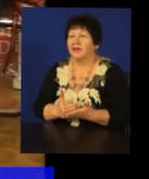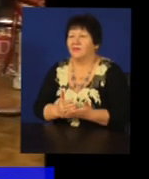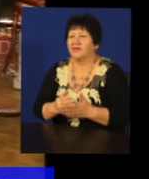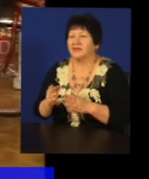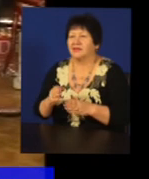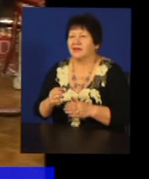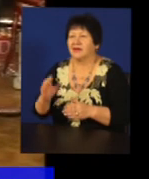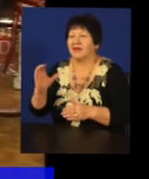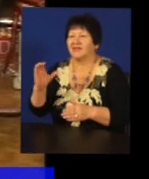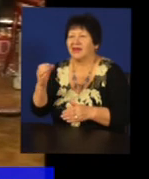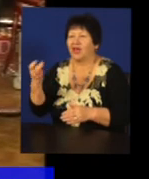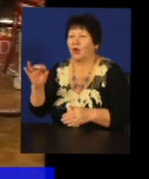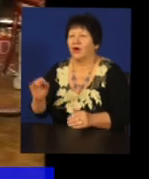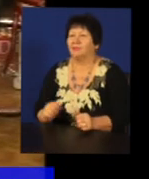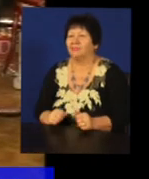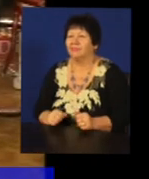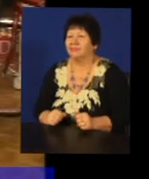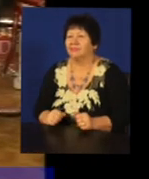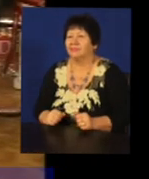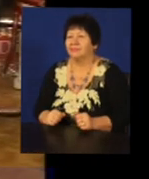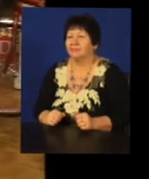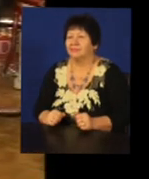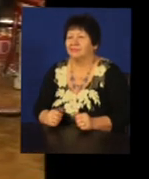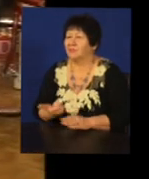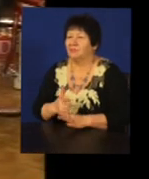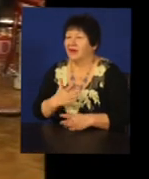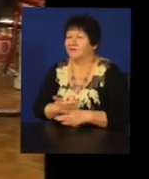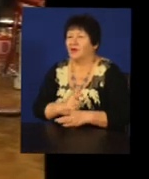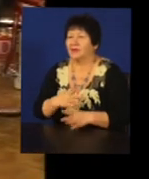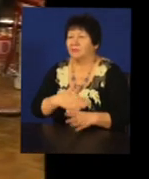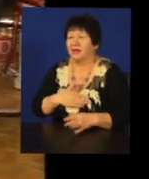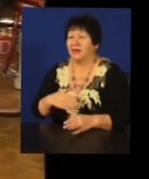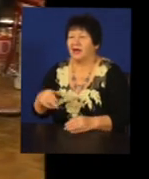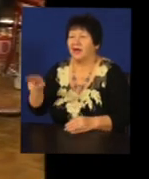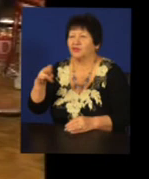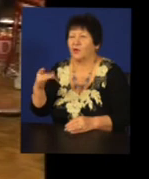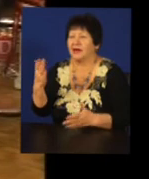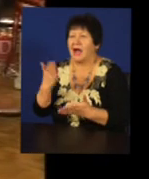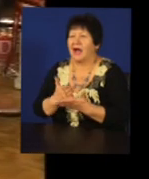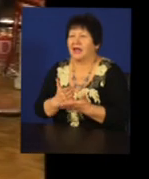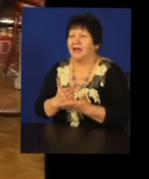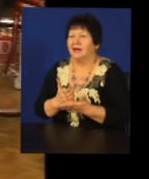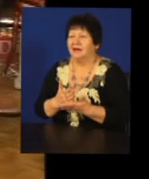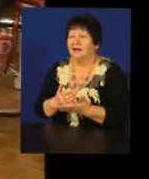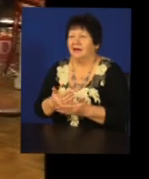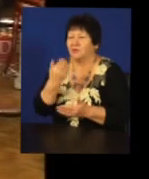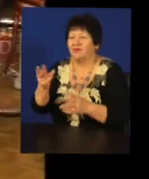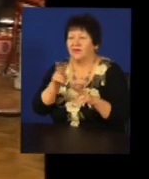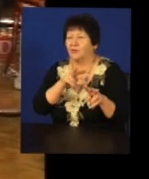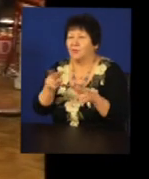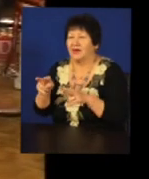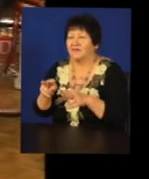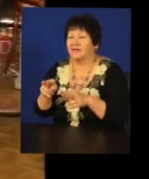reprezentat Sârghi Ion. Îmi pare bine, domnul Ion, că Doina are reprezentant. Dumneavoastră ne urmăriți? Noi